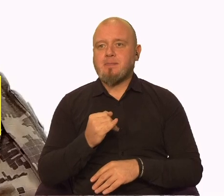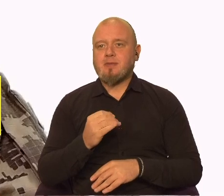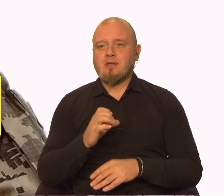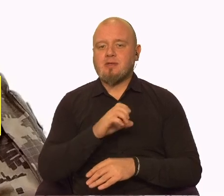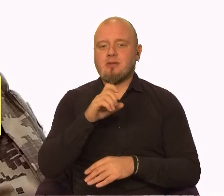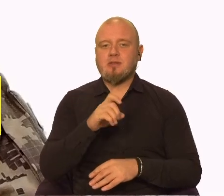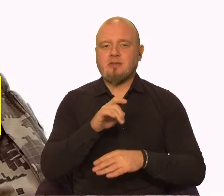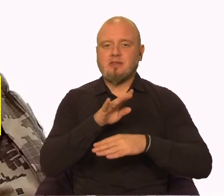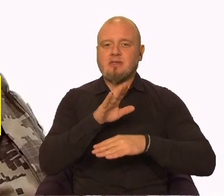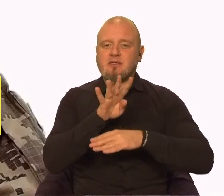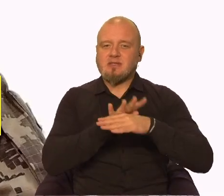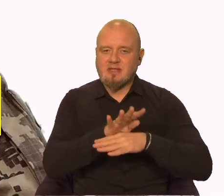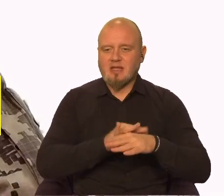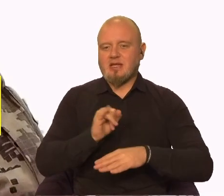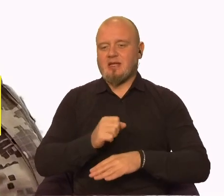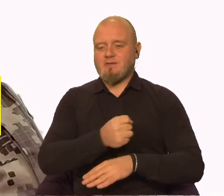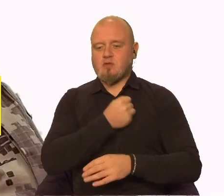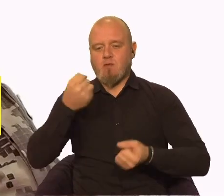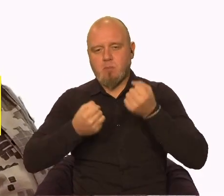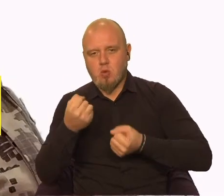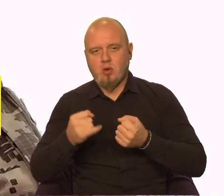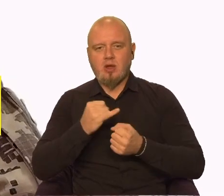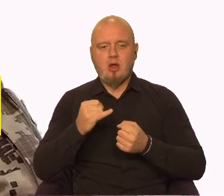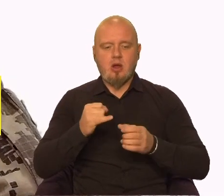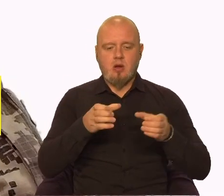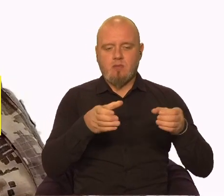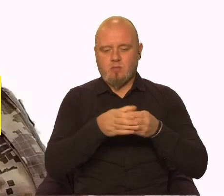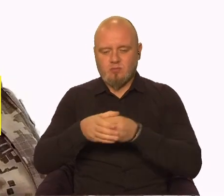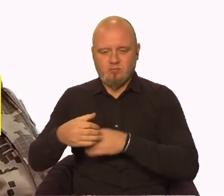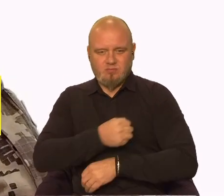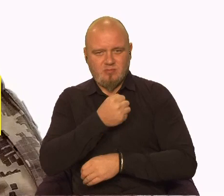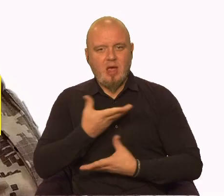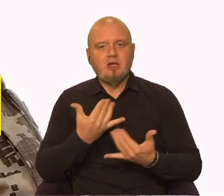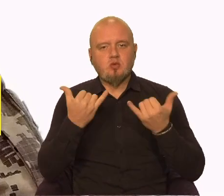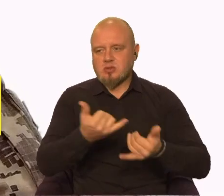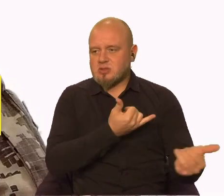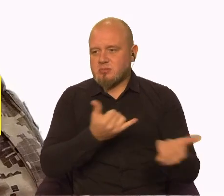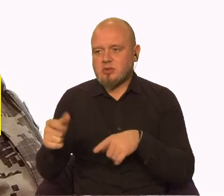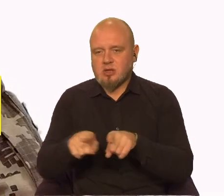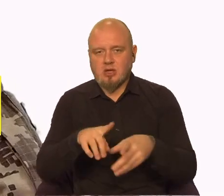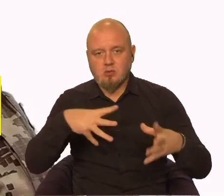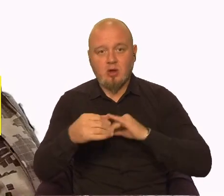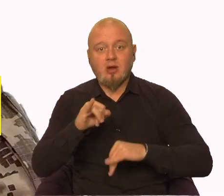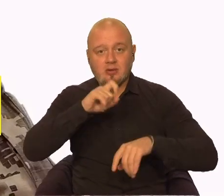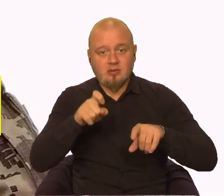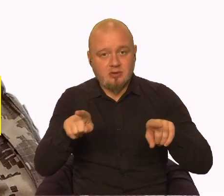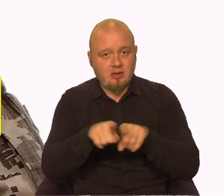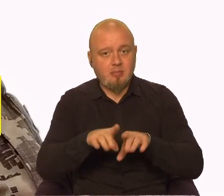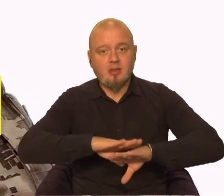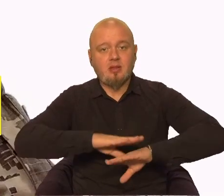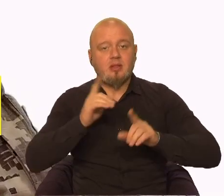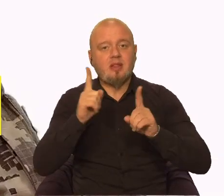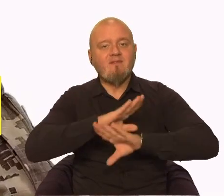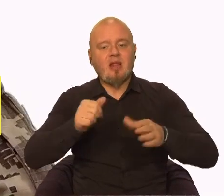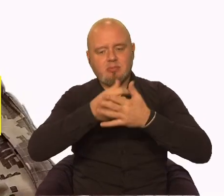зенітників, і військових пілотів, і мобільних вогневих груп, які сьогодні забезпечують такий результат із таким невеликим спектром